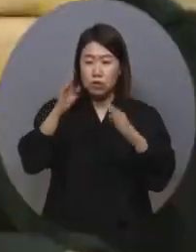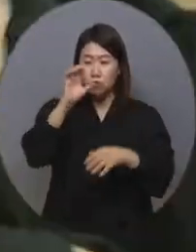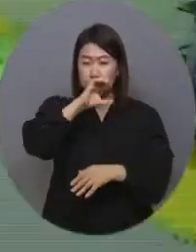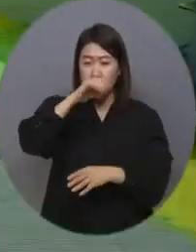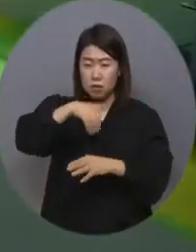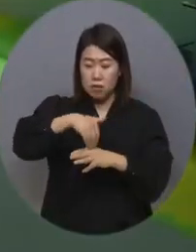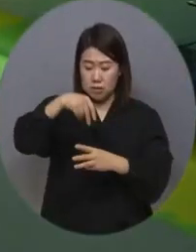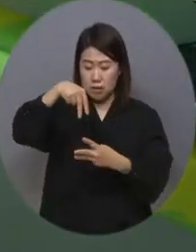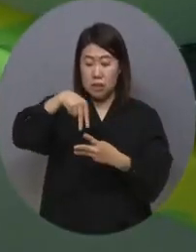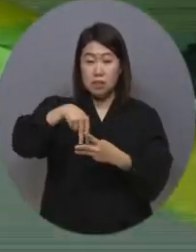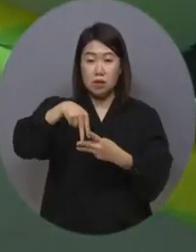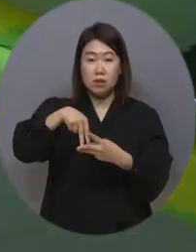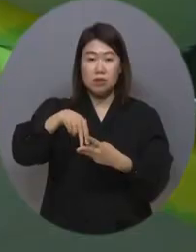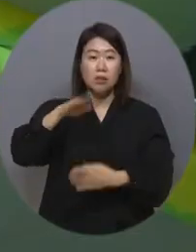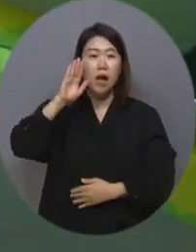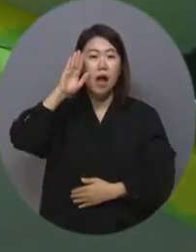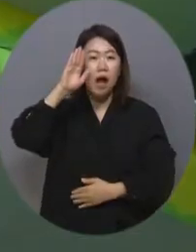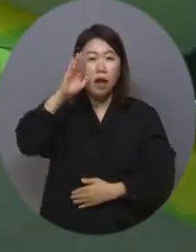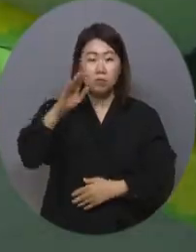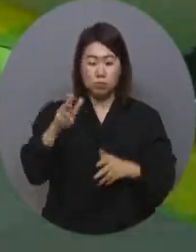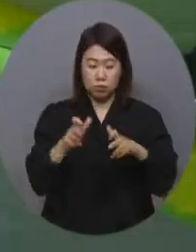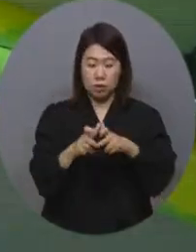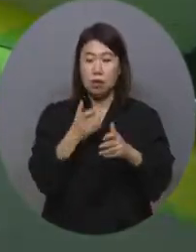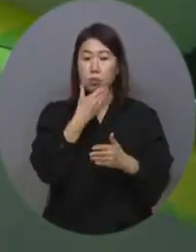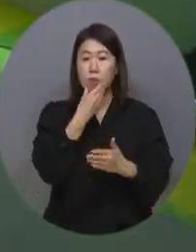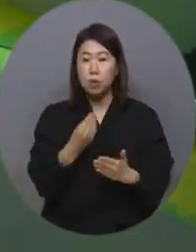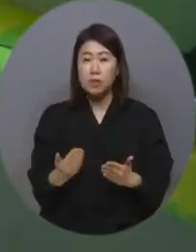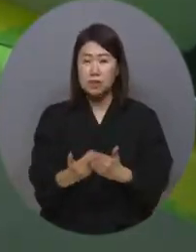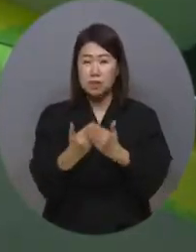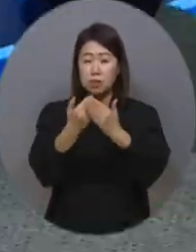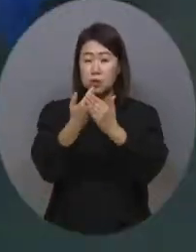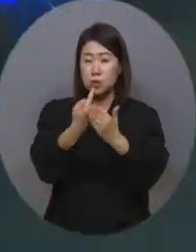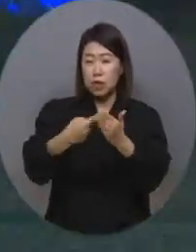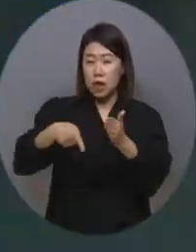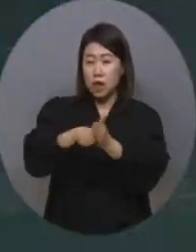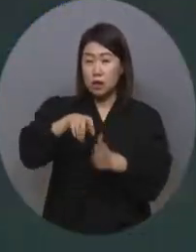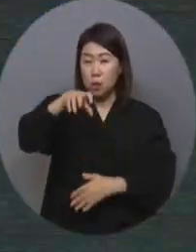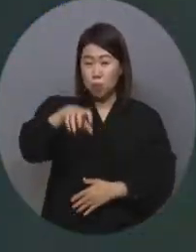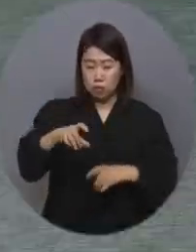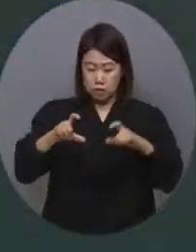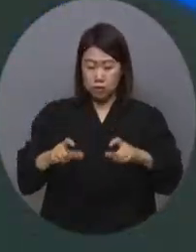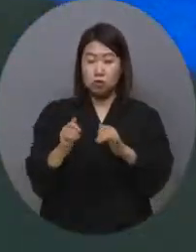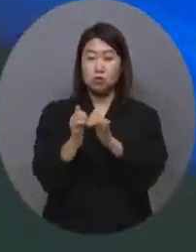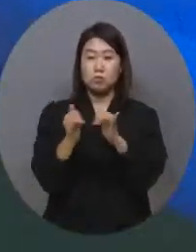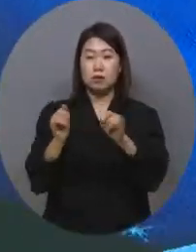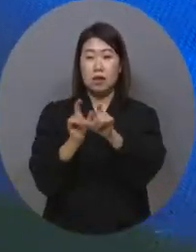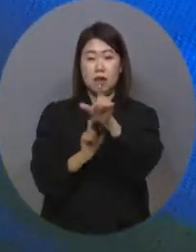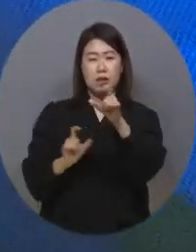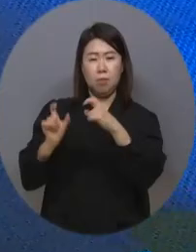센터. 앞으로 장애인 복지 증진을 위한 공간으로 지역 주민들에게